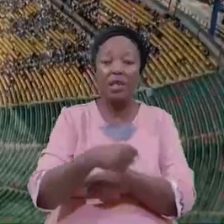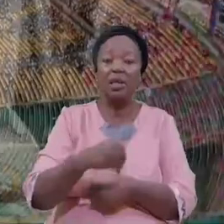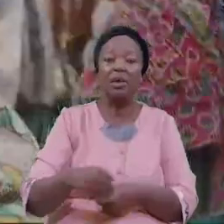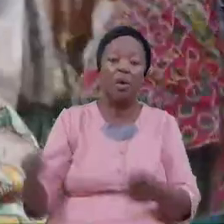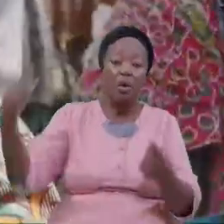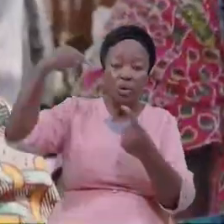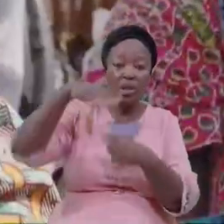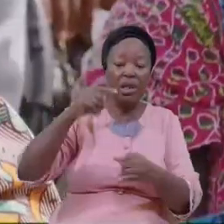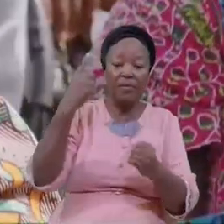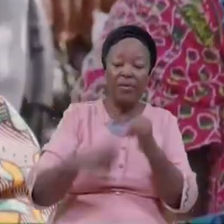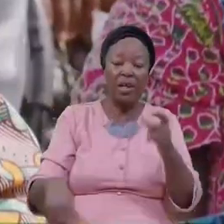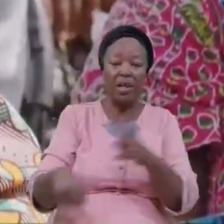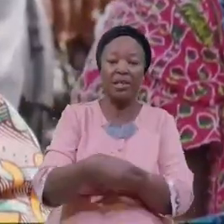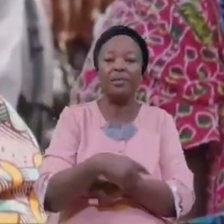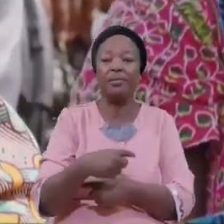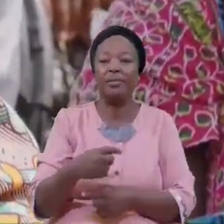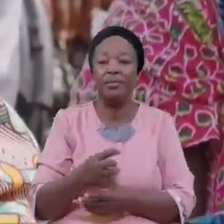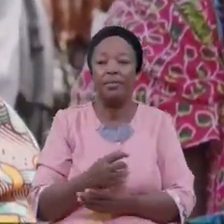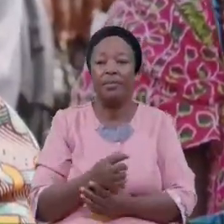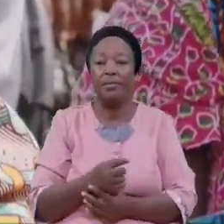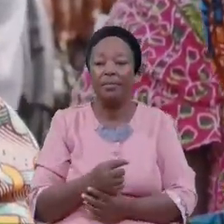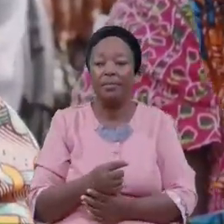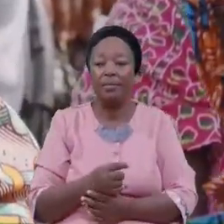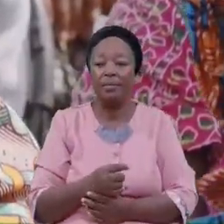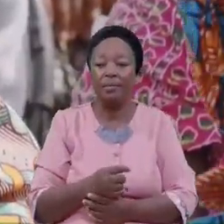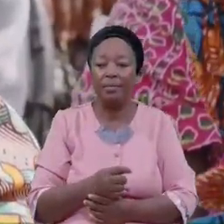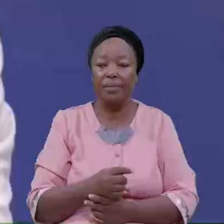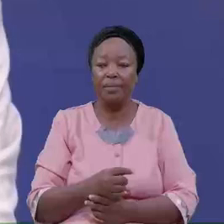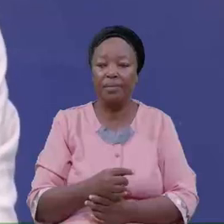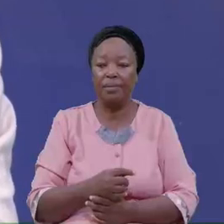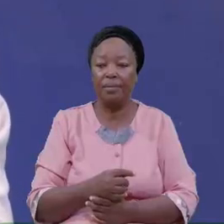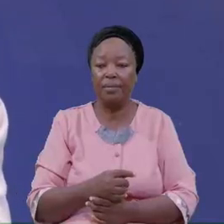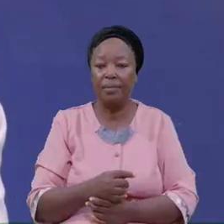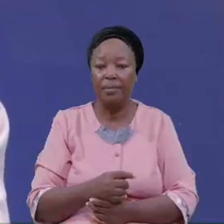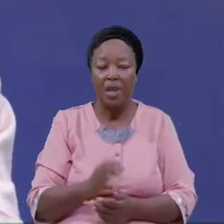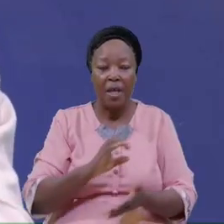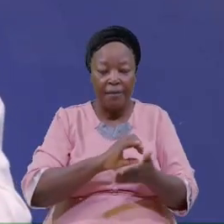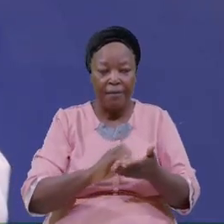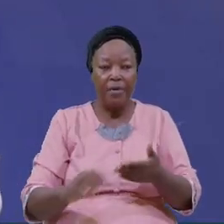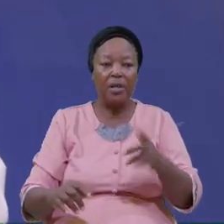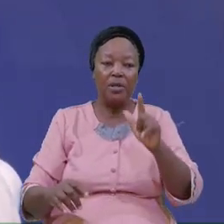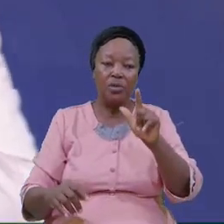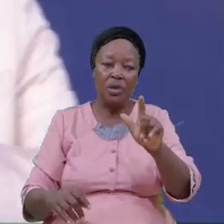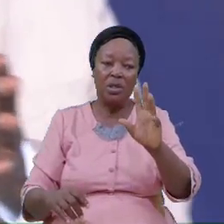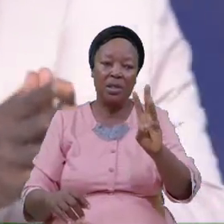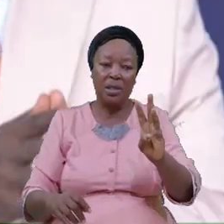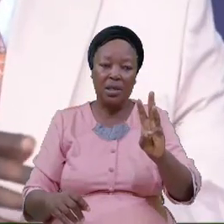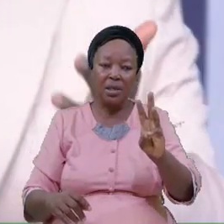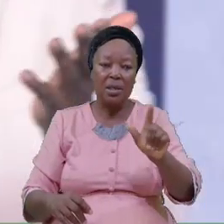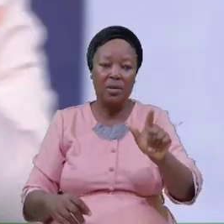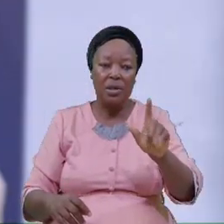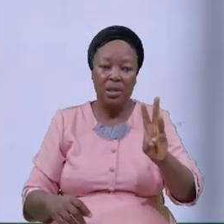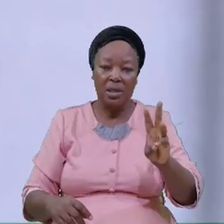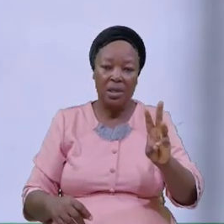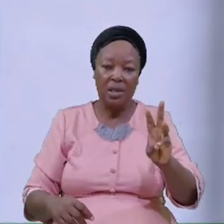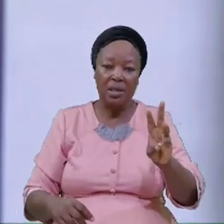Et nous pouvons avoir donc l'accomplissement de cette promesse à partir d'aujourd'hui et jusqu'à verse la fin. 26. Verset 26. In verse 26,